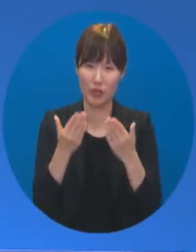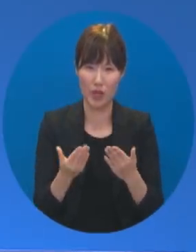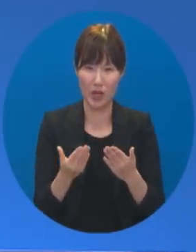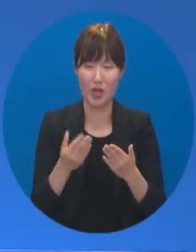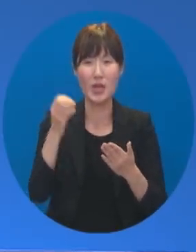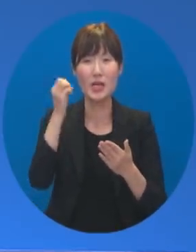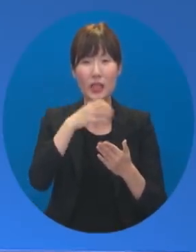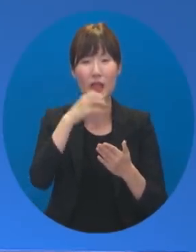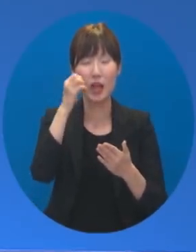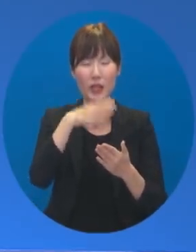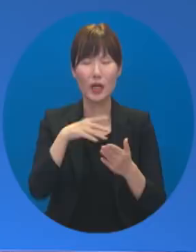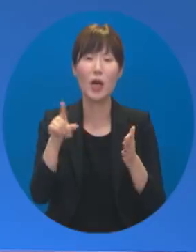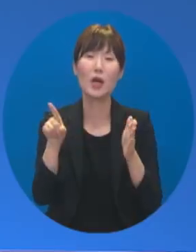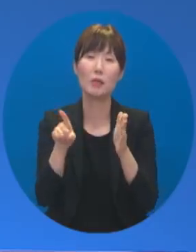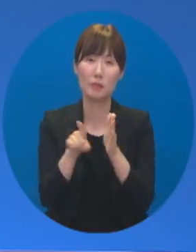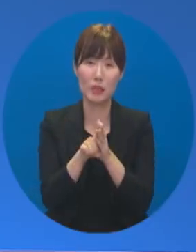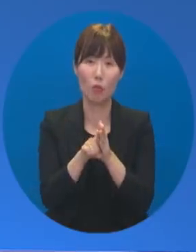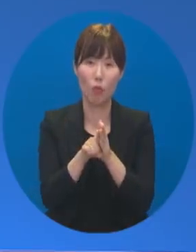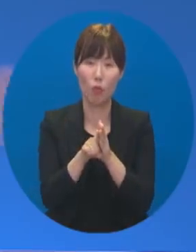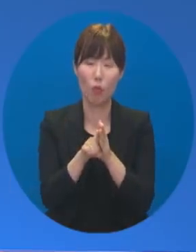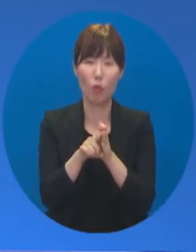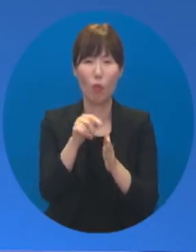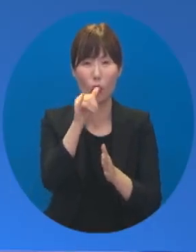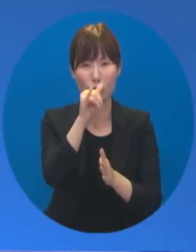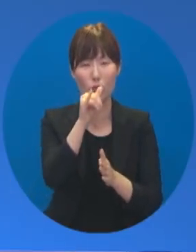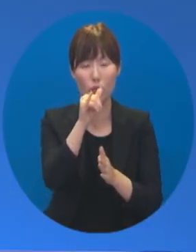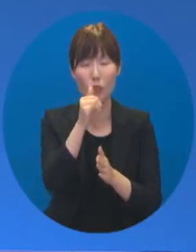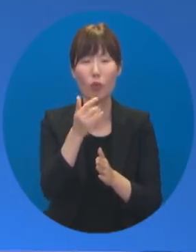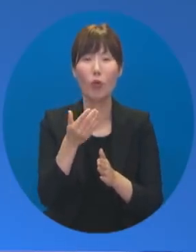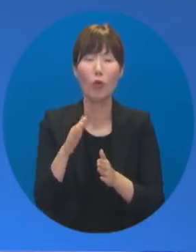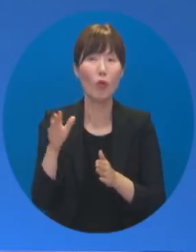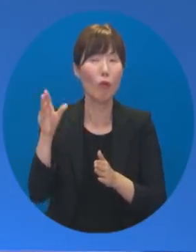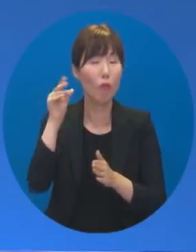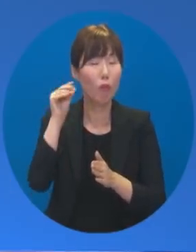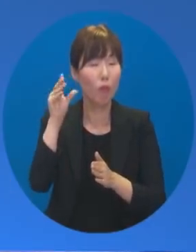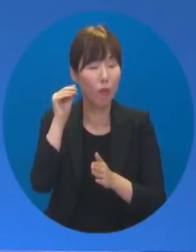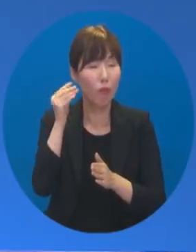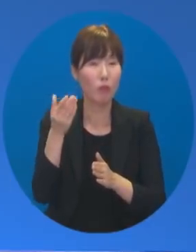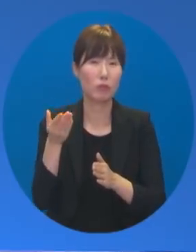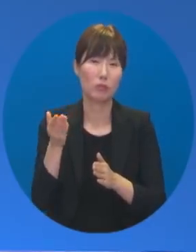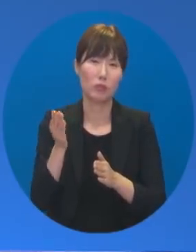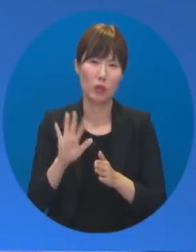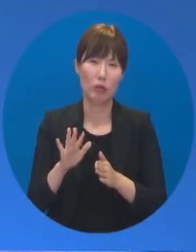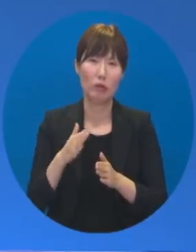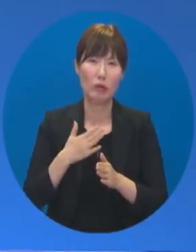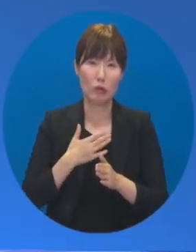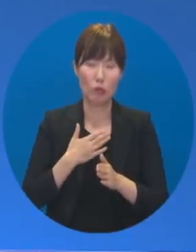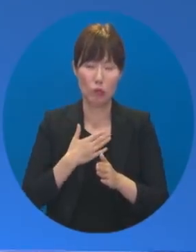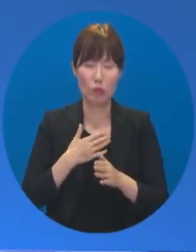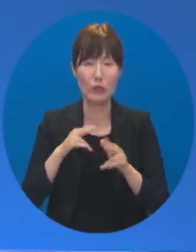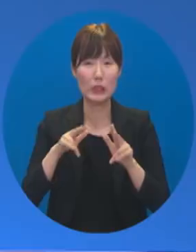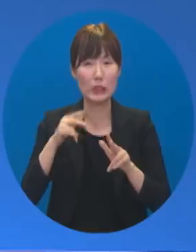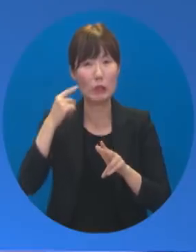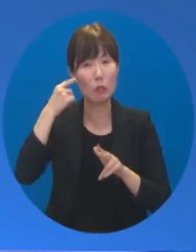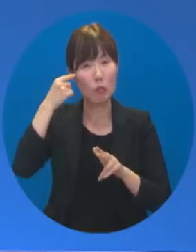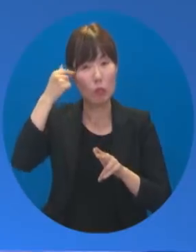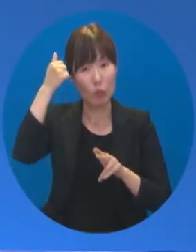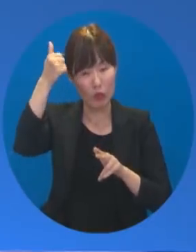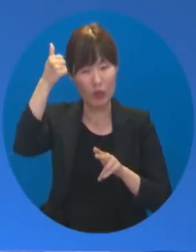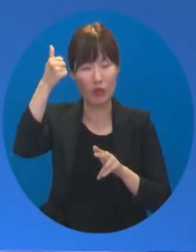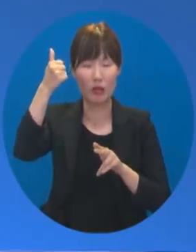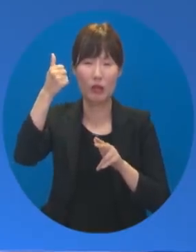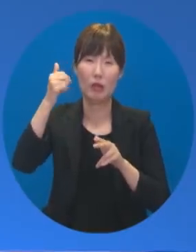그렇게 믿고 있었고 또 그렇게 들어왔고 저도 그렇게 또 목회자가 되어서 또 그렇게